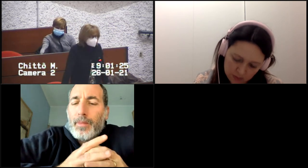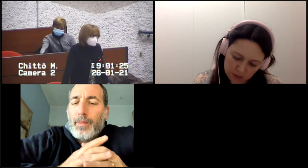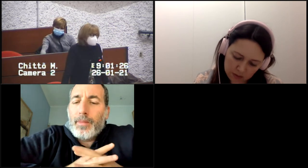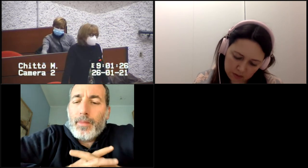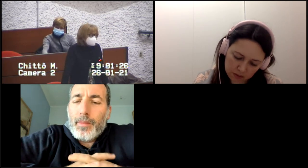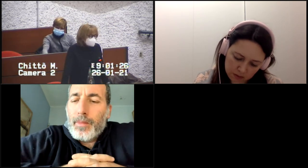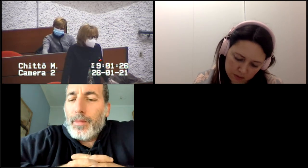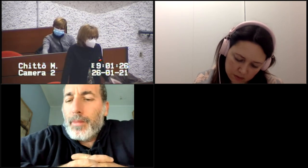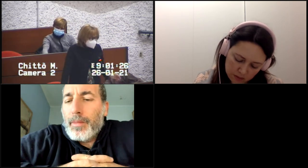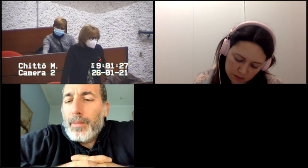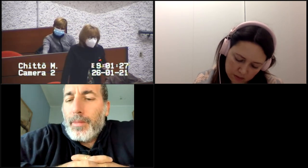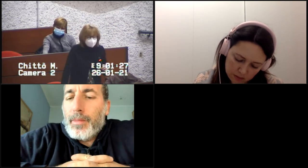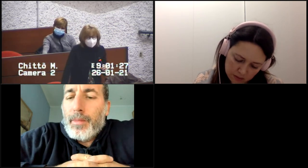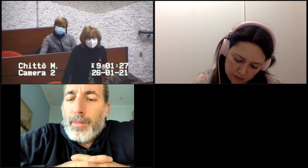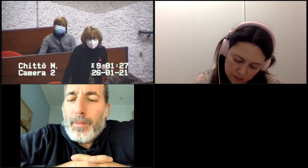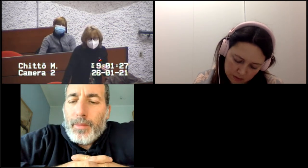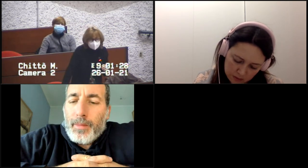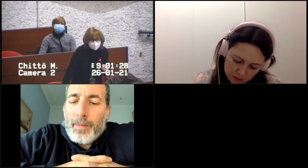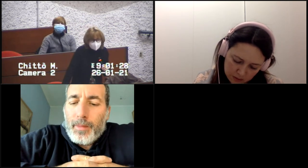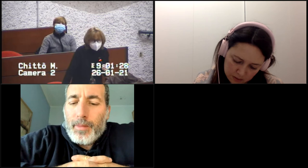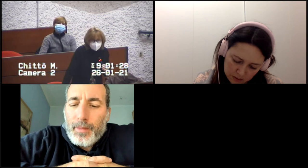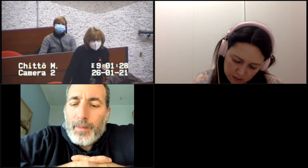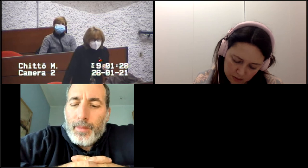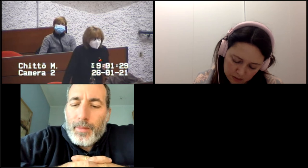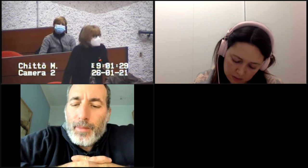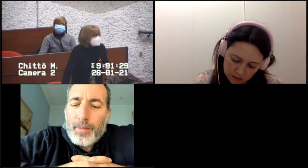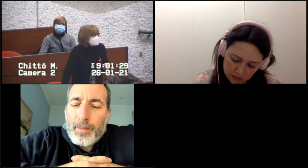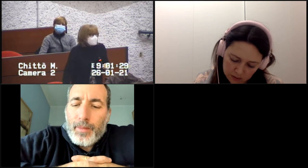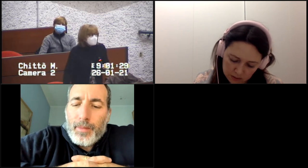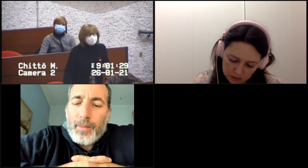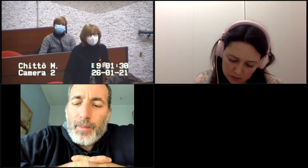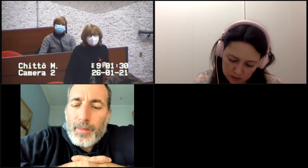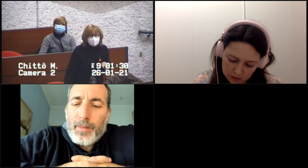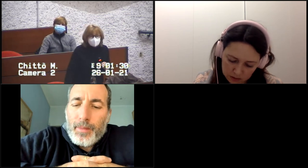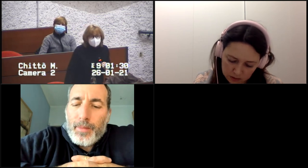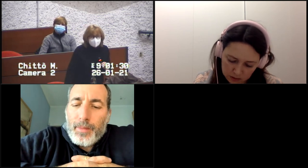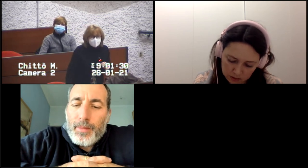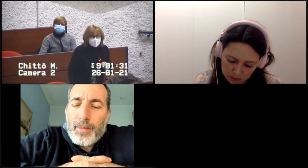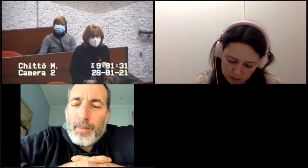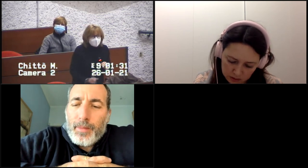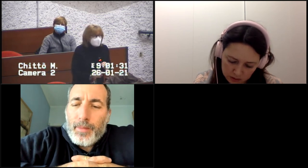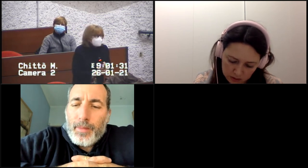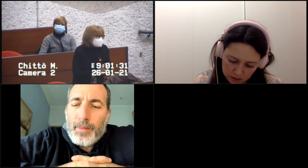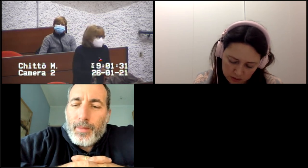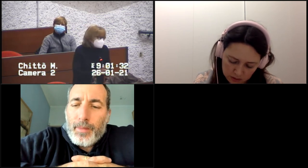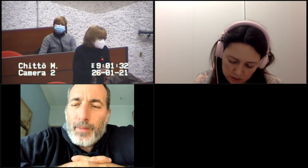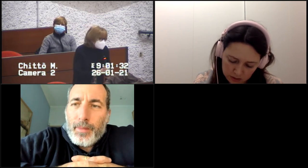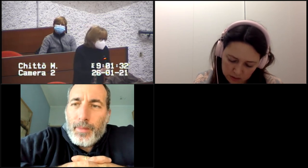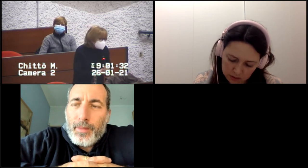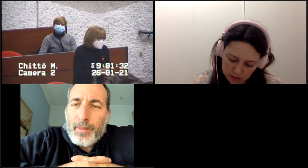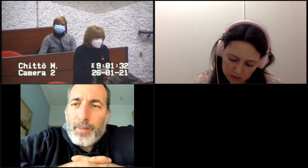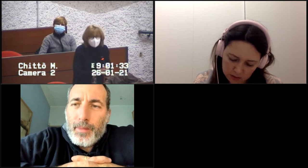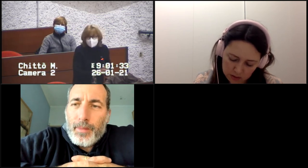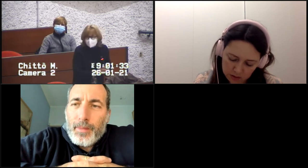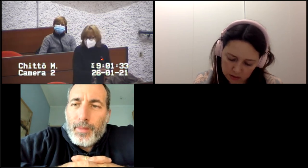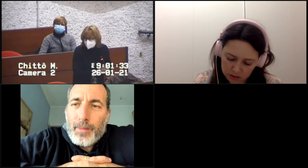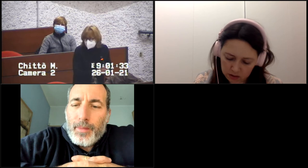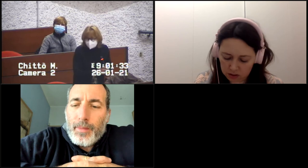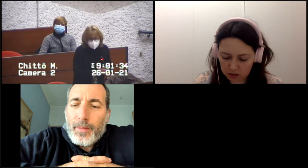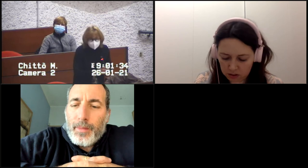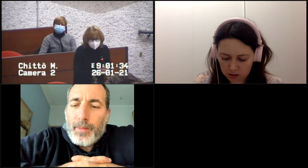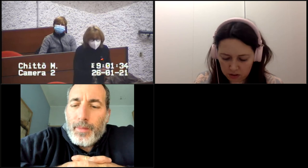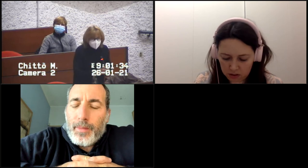anche in commissione consigliare, per giustificare una legge regionale. Le leggi regionali si giustificano in consiglio regionale. Noi qui